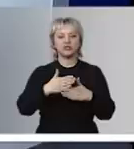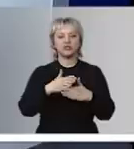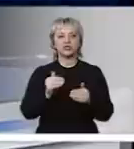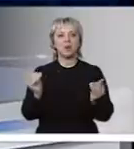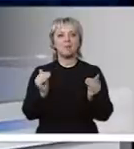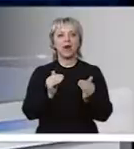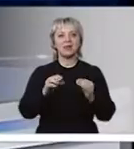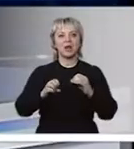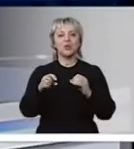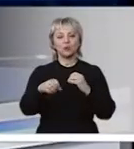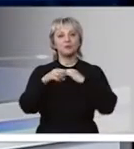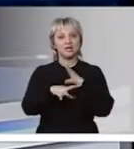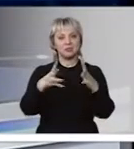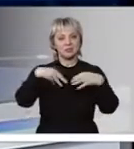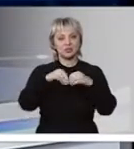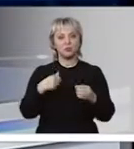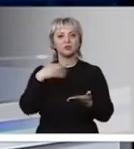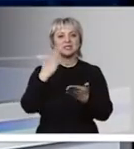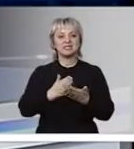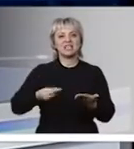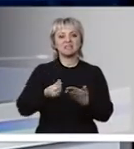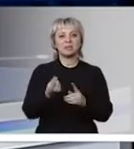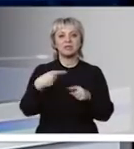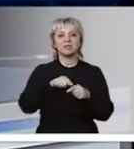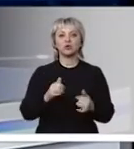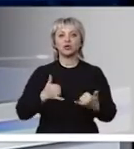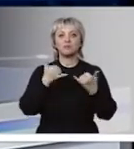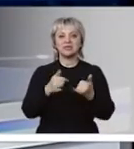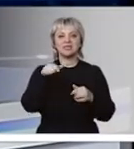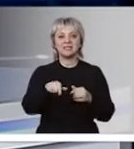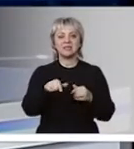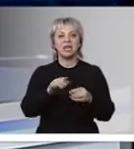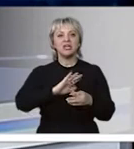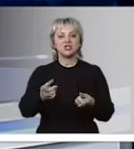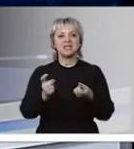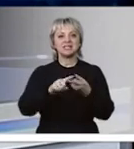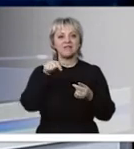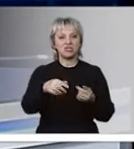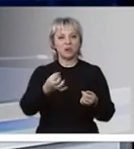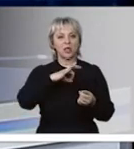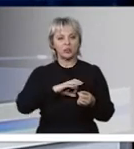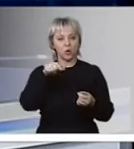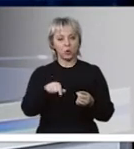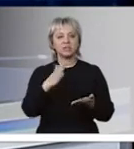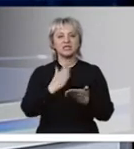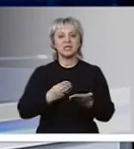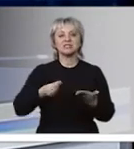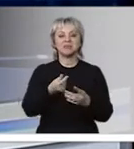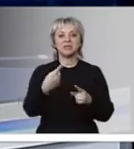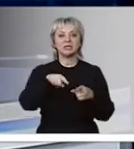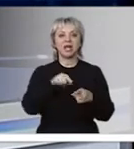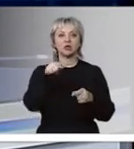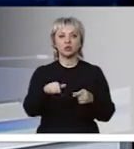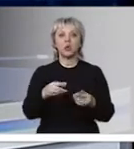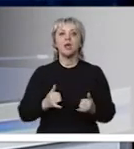поддержку малообеспеченных семей. У нас есть выплаты, которые предоставляются вне зависимости от дохода, но есть выплаты,